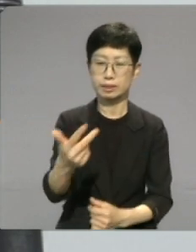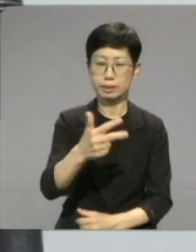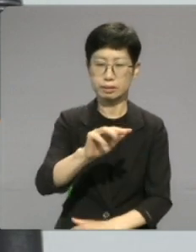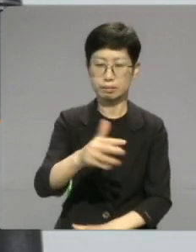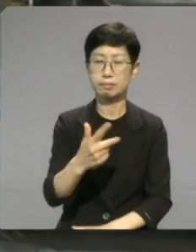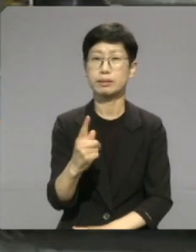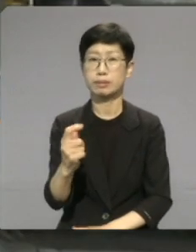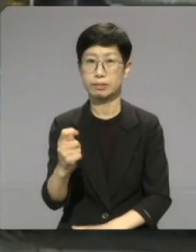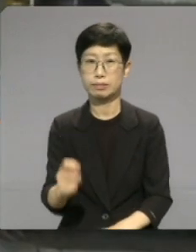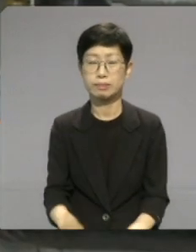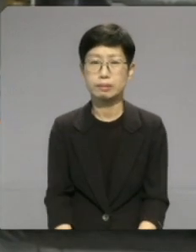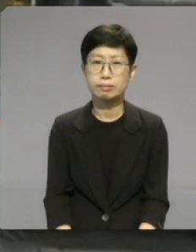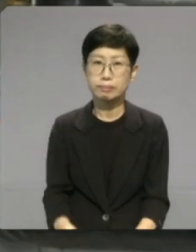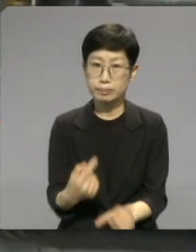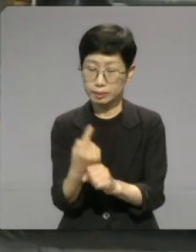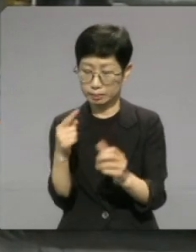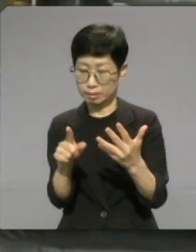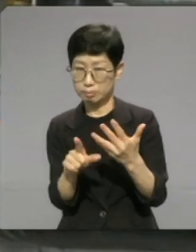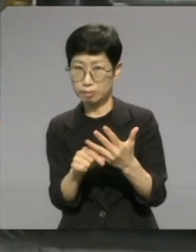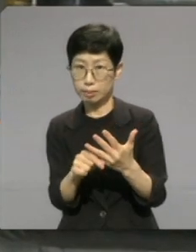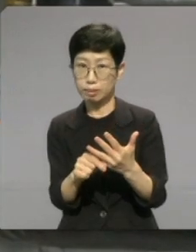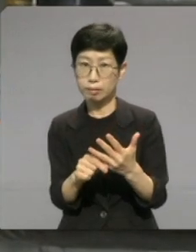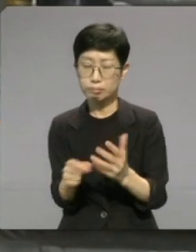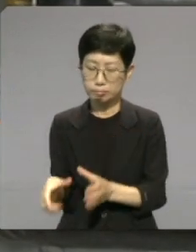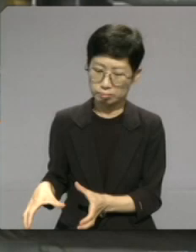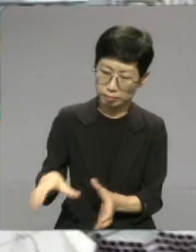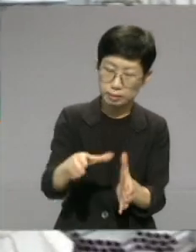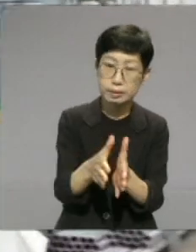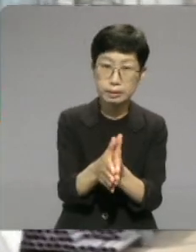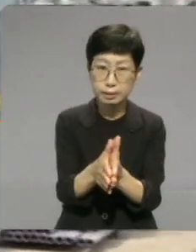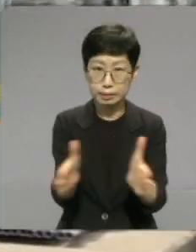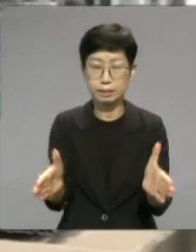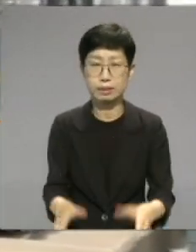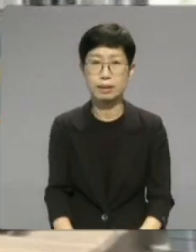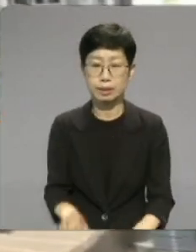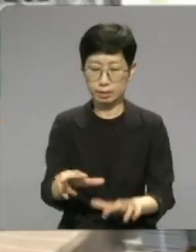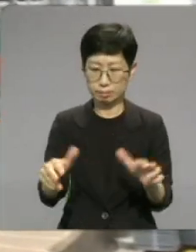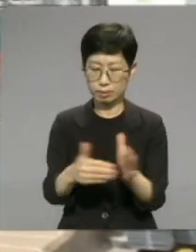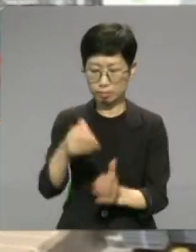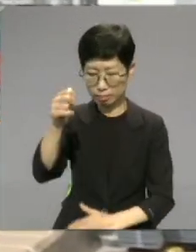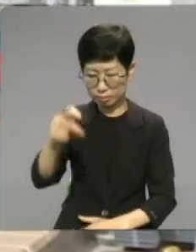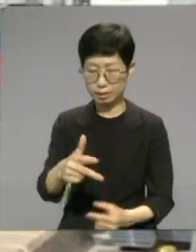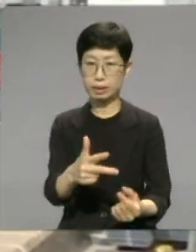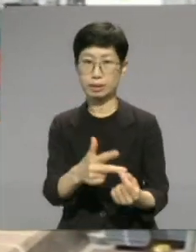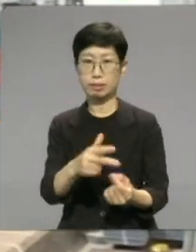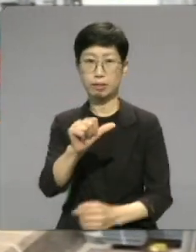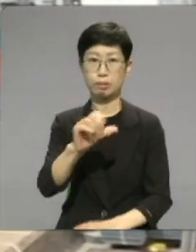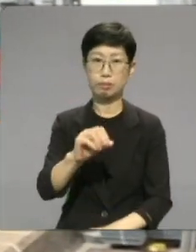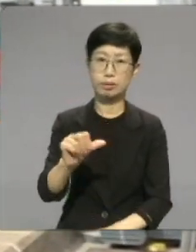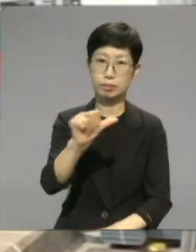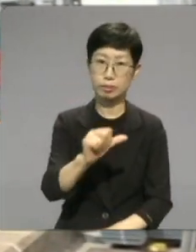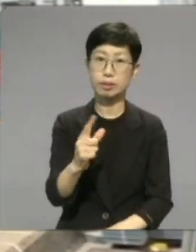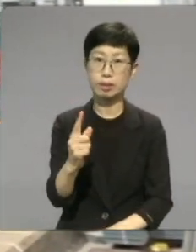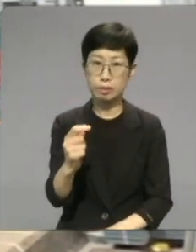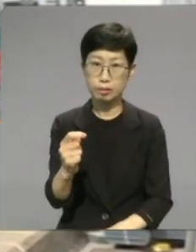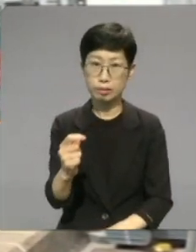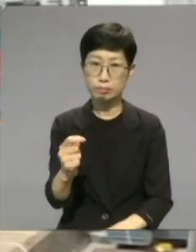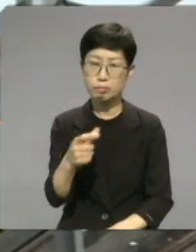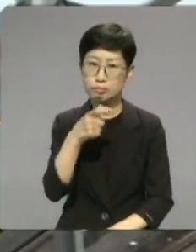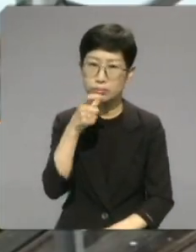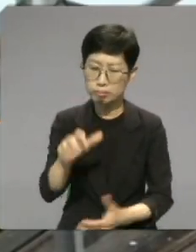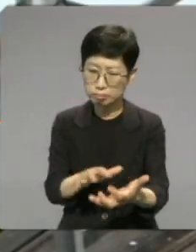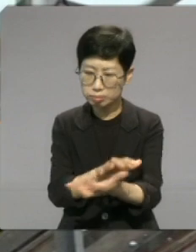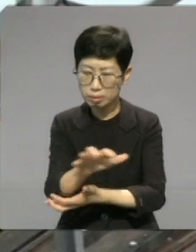도쿄 전력은 작년 8월 오염수 해양 방류를 시작했고 그동안 7회에 걸쳐 55,000 톤 가량의 오염수를